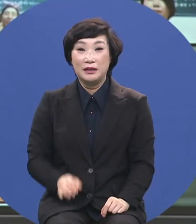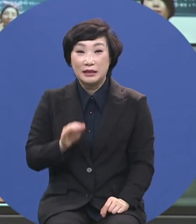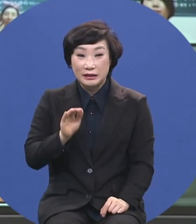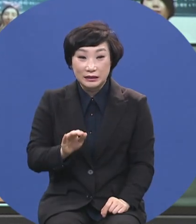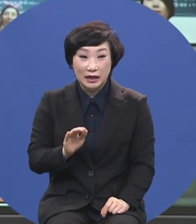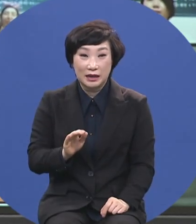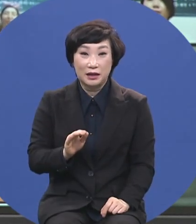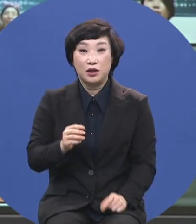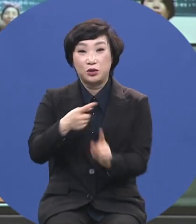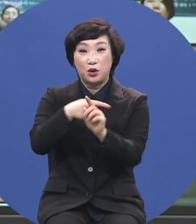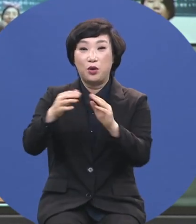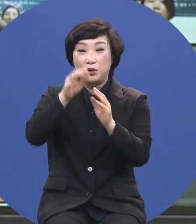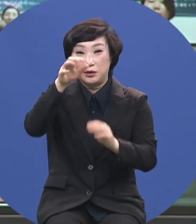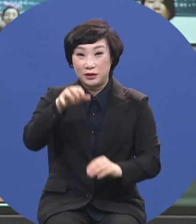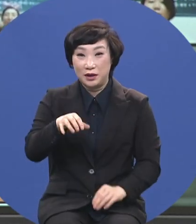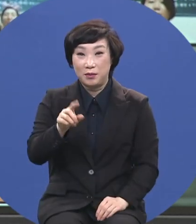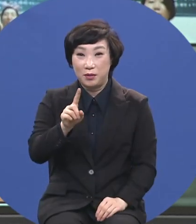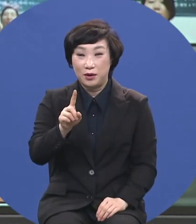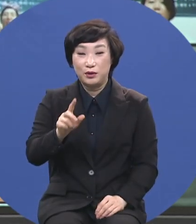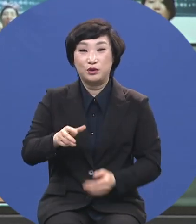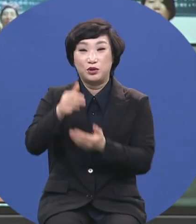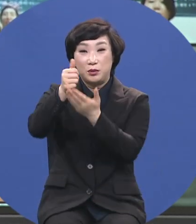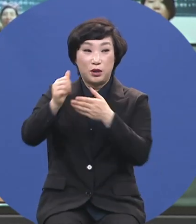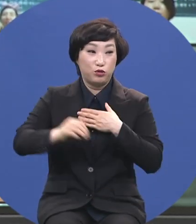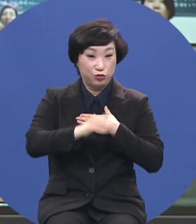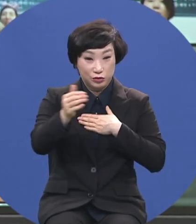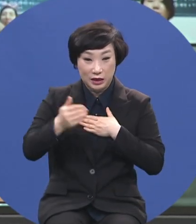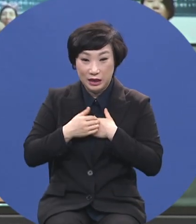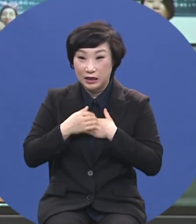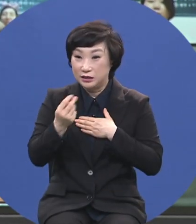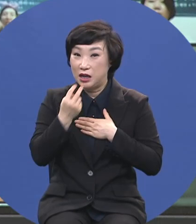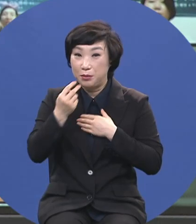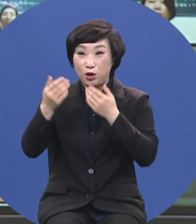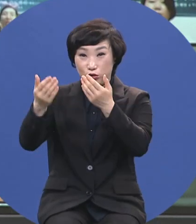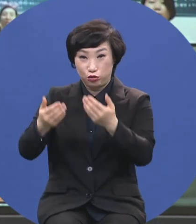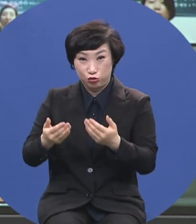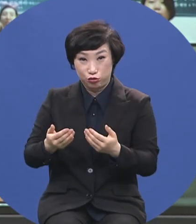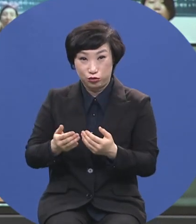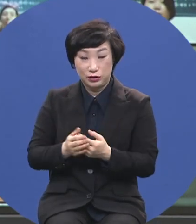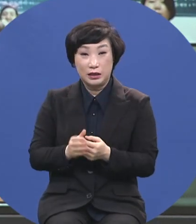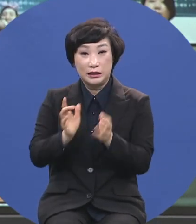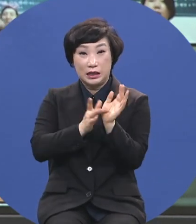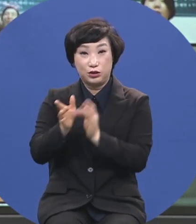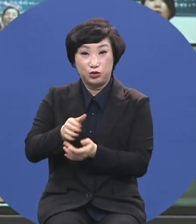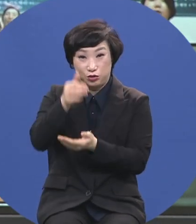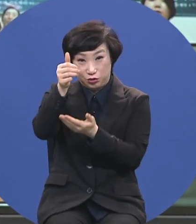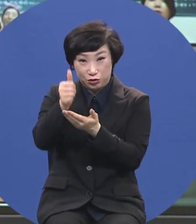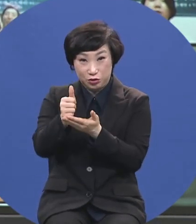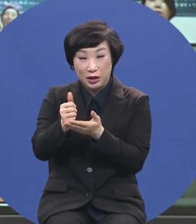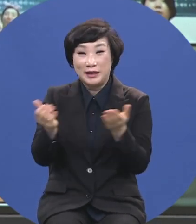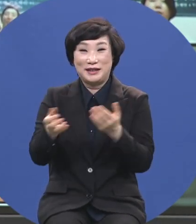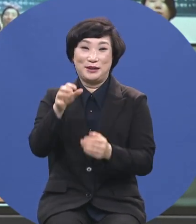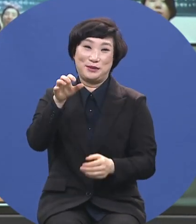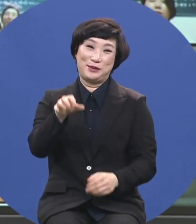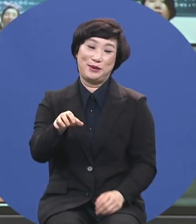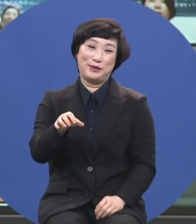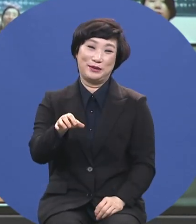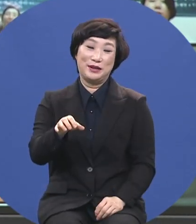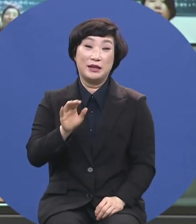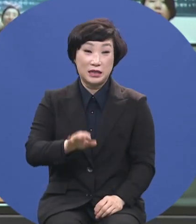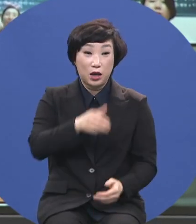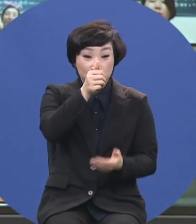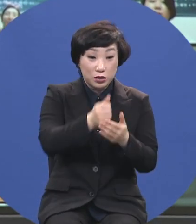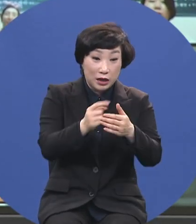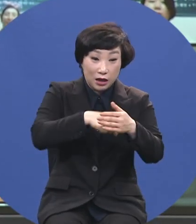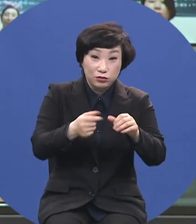그러므로 교회는 주님이 우리에게 생명을 주시는 예수 그리스도의 일터요, 죄